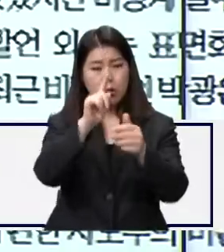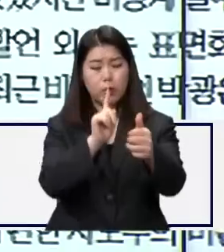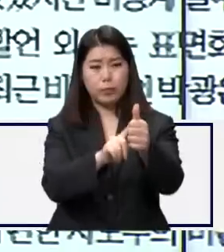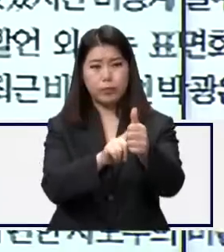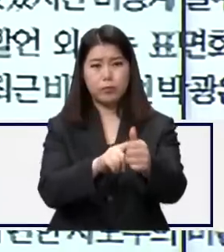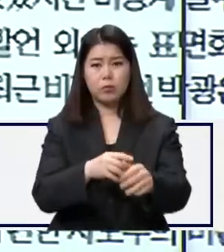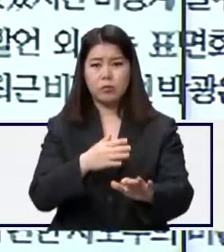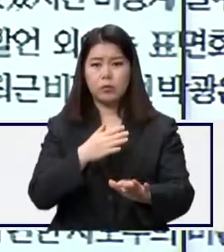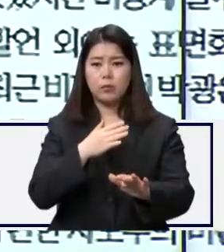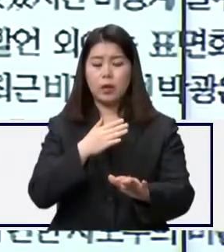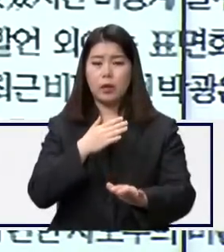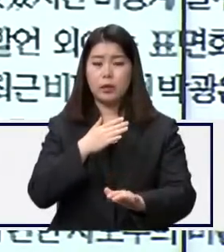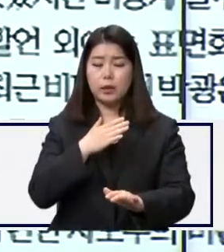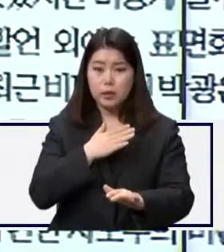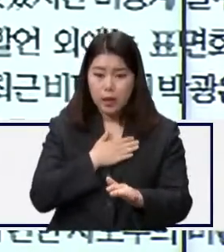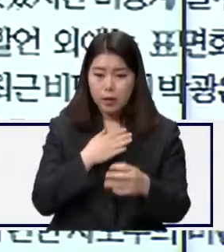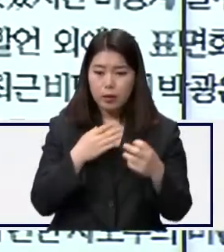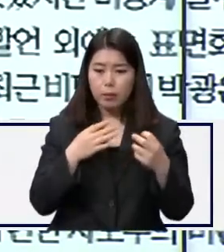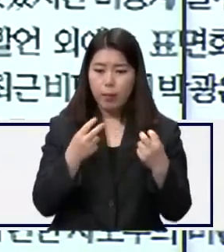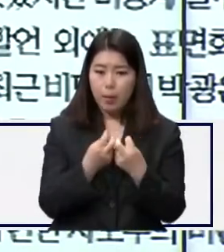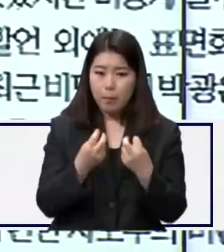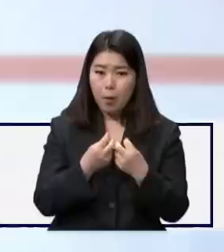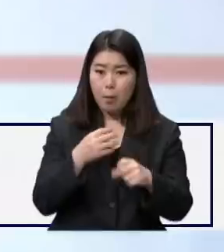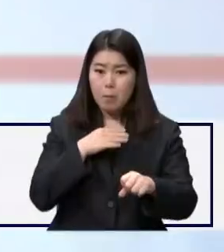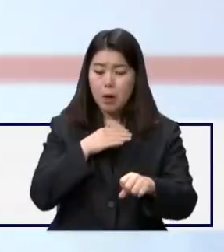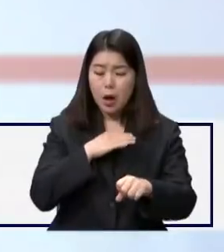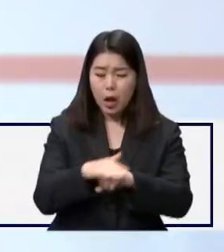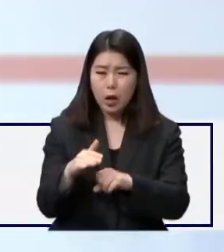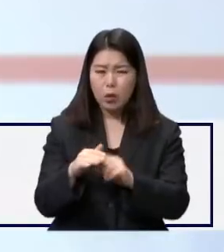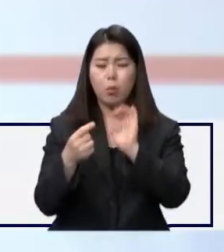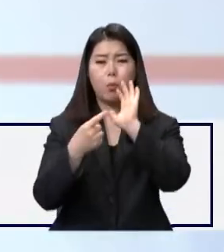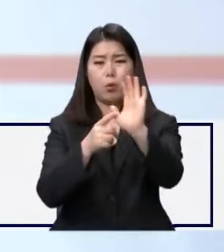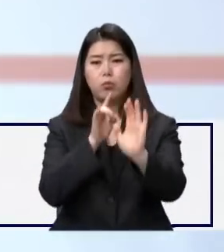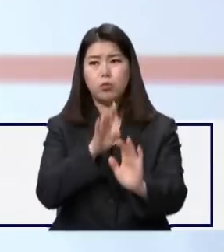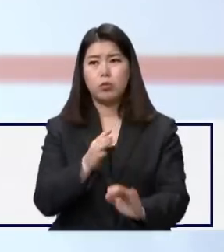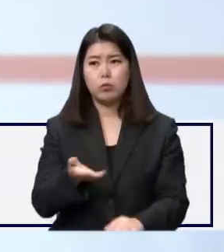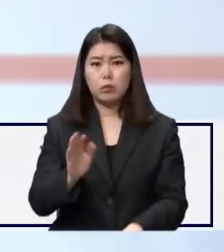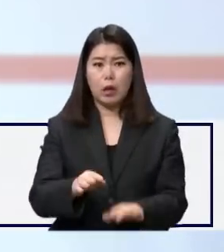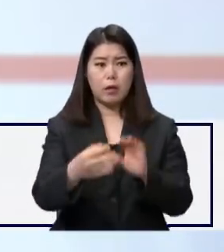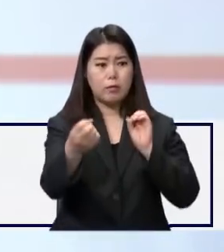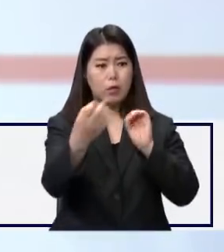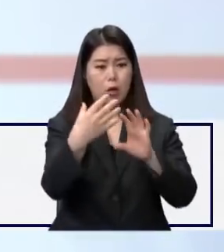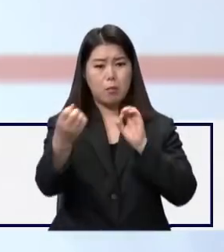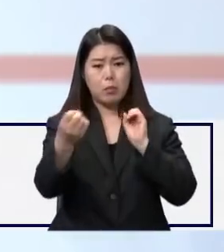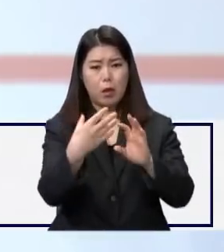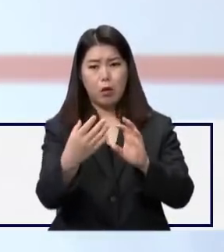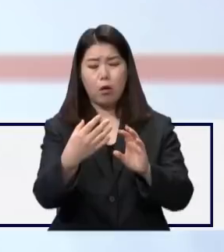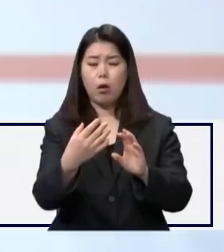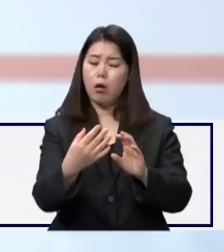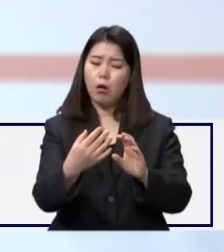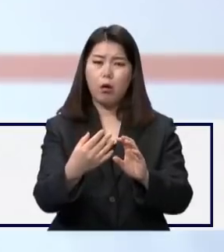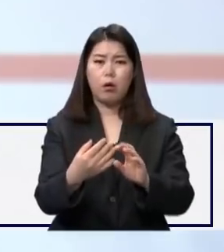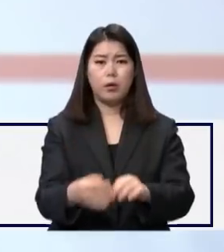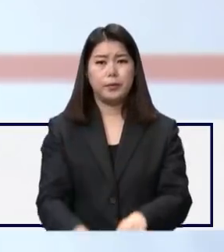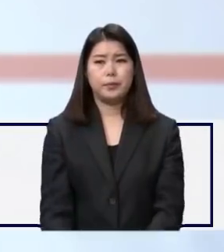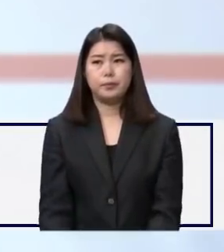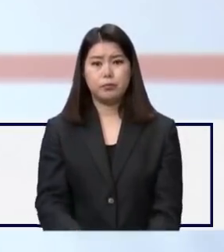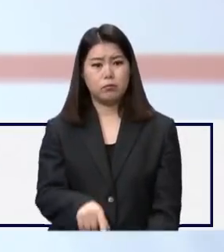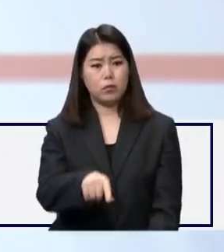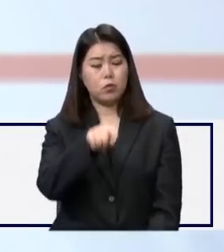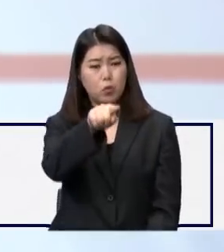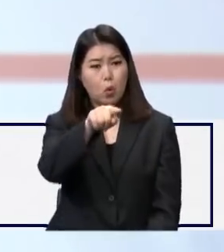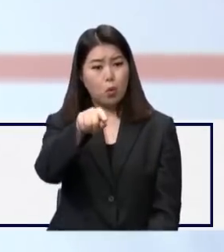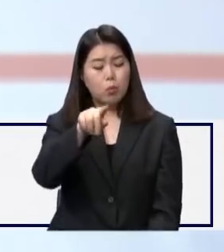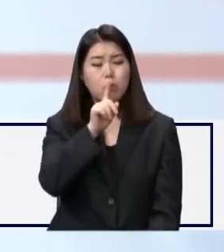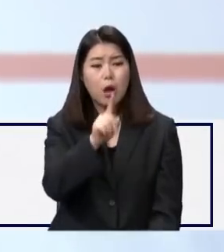자기만의 방식으로 제기했는데 그럼 여기에 대한 대답을 하면서 서로 논쟁을 해야 될 것 같은데 당신이 이야기한